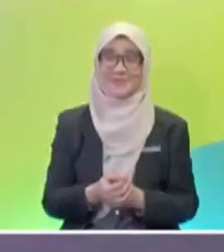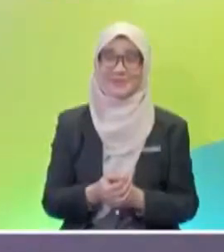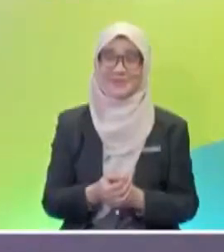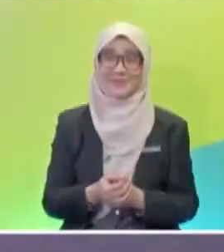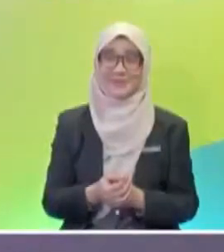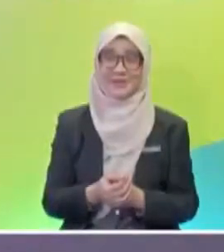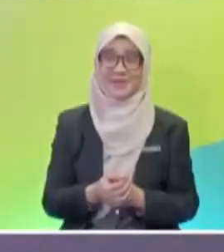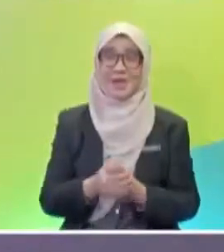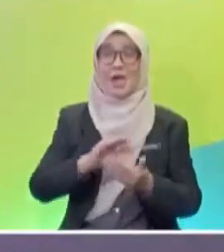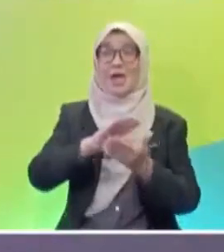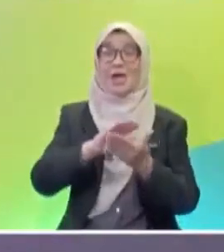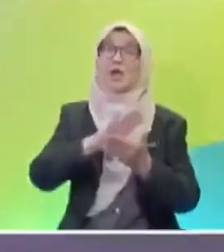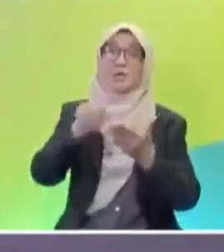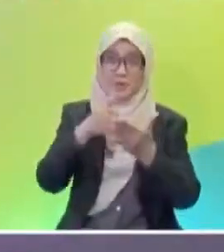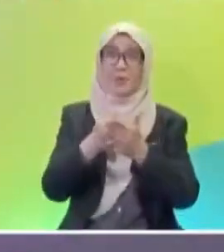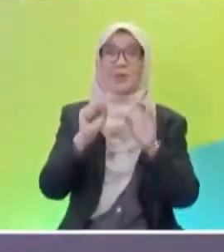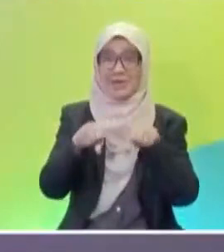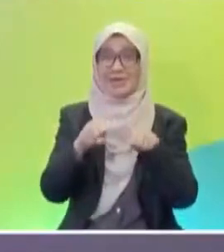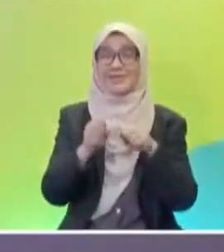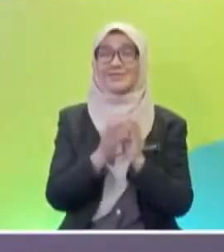semua boleh